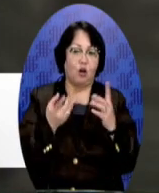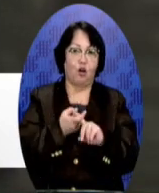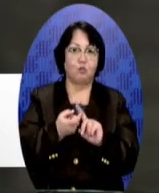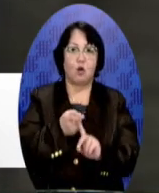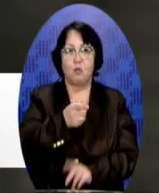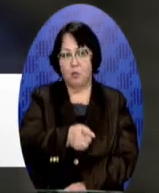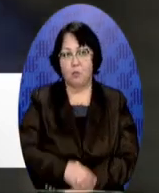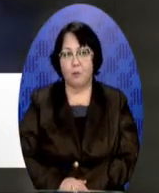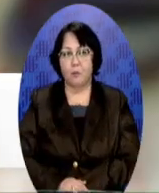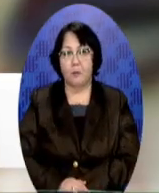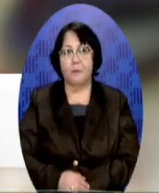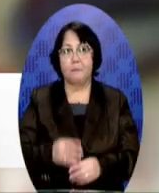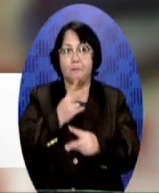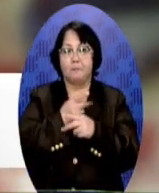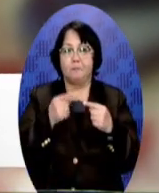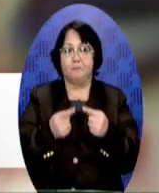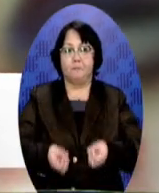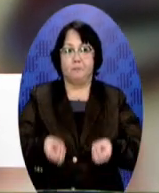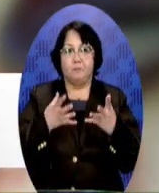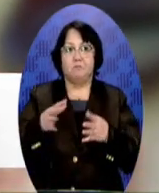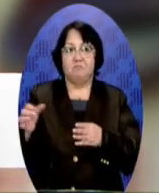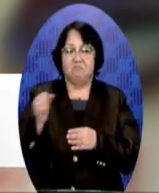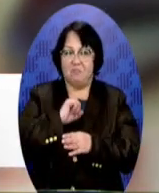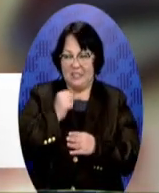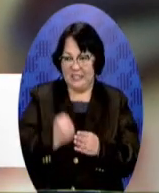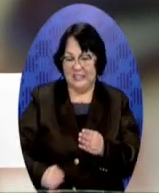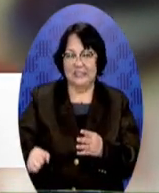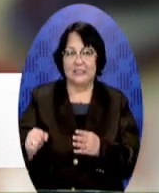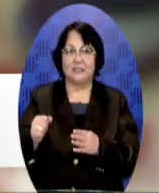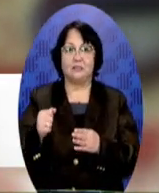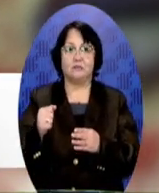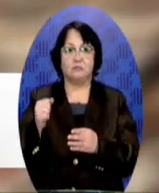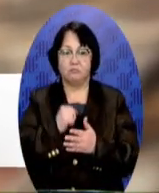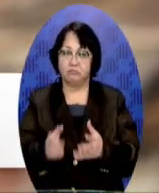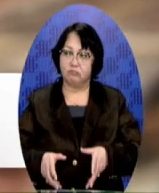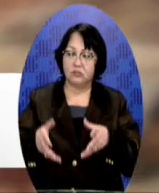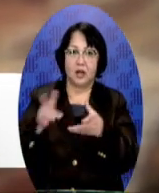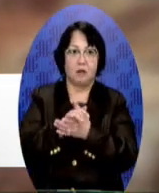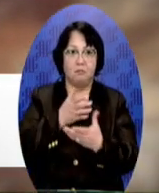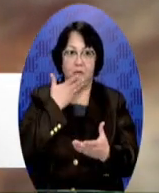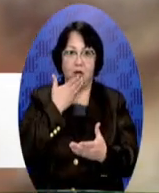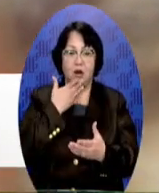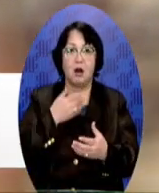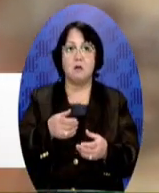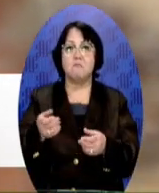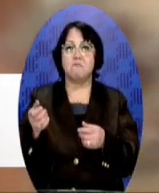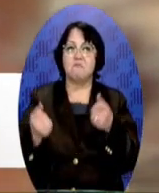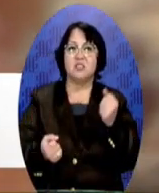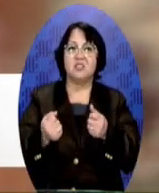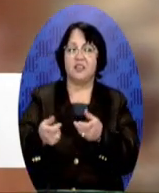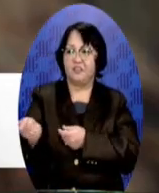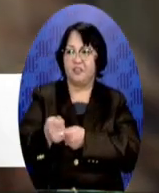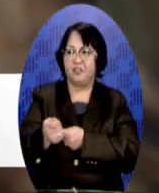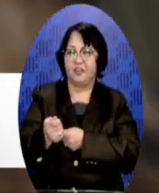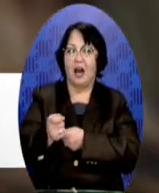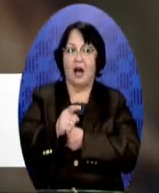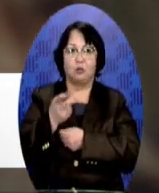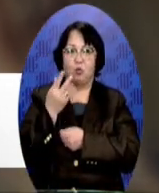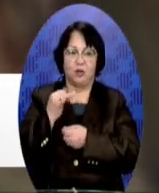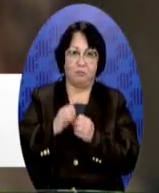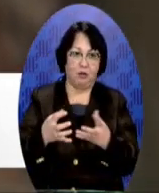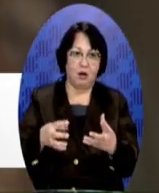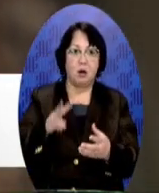За илэрсэн зөрчлийн дийлэнх хувийг бэлтгэн нийлүүлэх гэрээгүй, машин халдваргүйх ваангүй. За мал эмнэлгийн гарал үүслийн гэрчилгээгүй, лабораторигүй